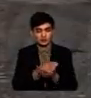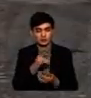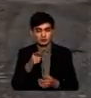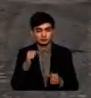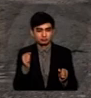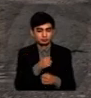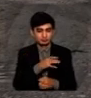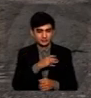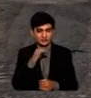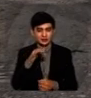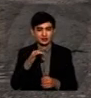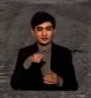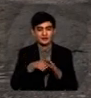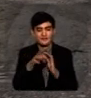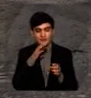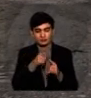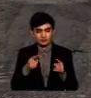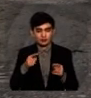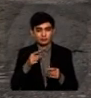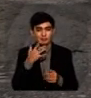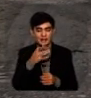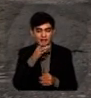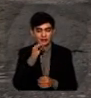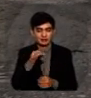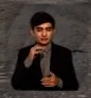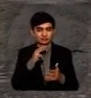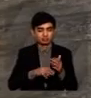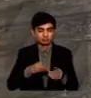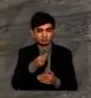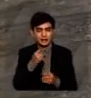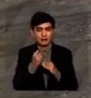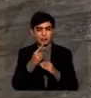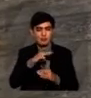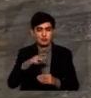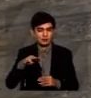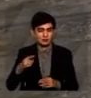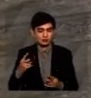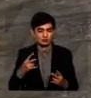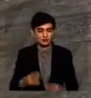скорость. Помимо реального срока, он должен возместить моральный ущерб семье – 11 миллионов тенге.